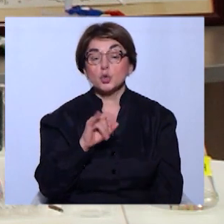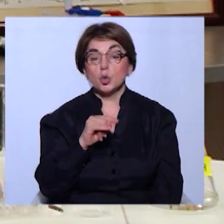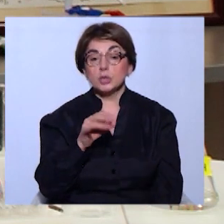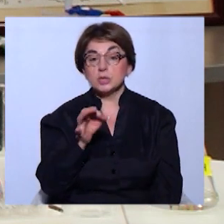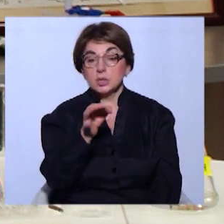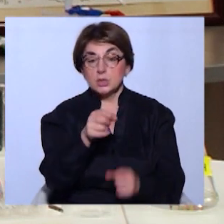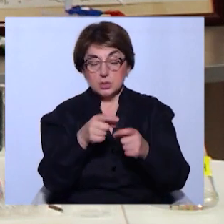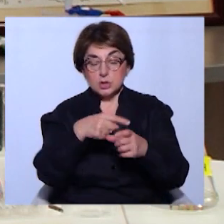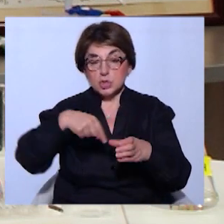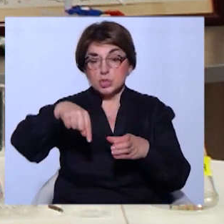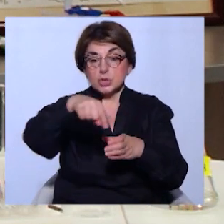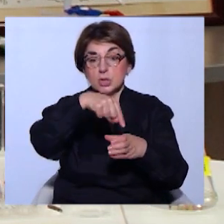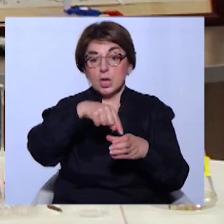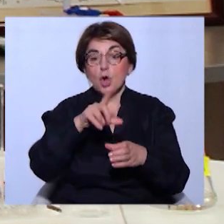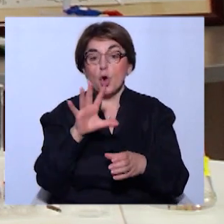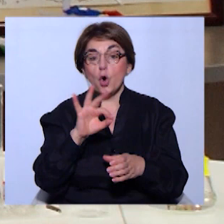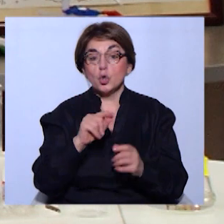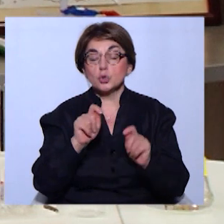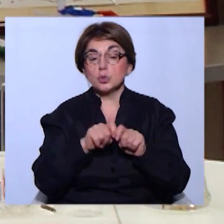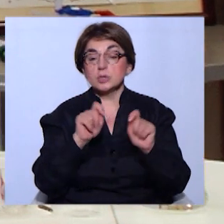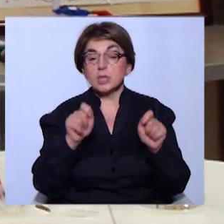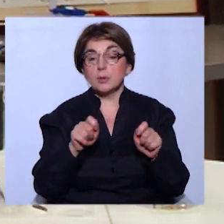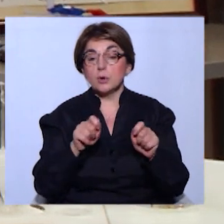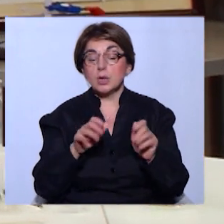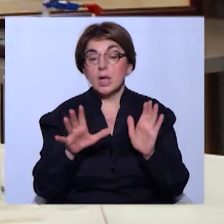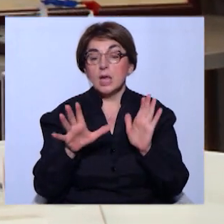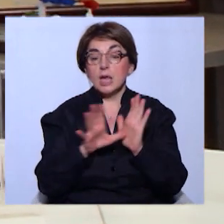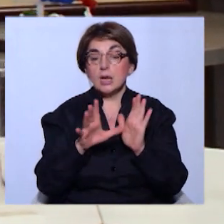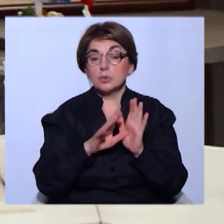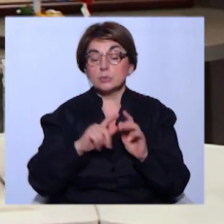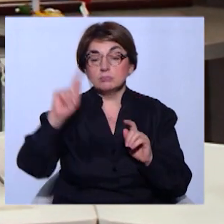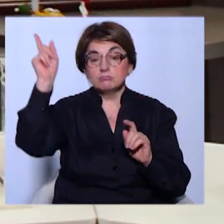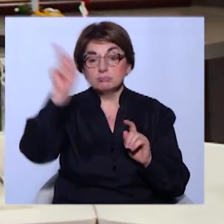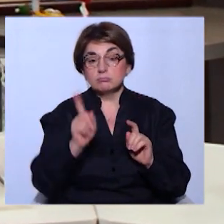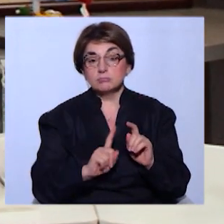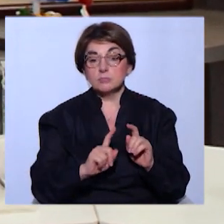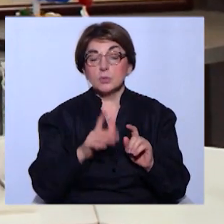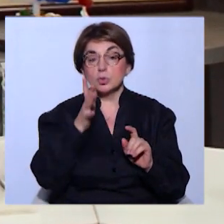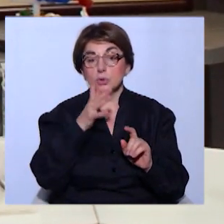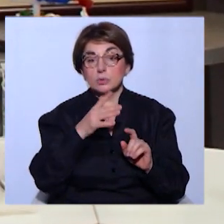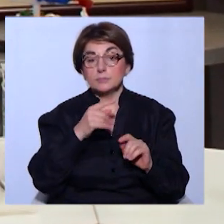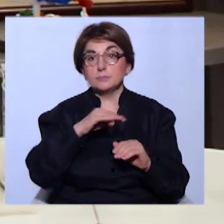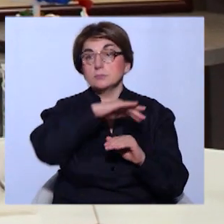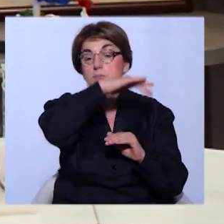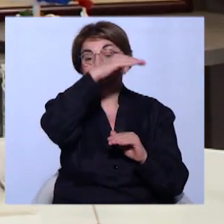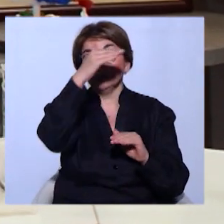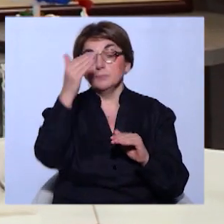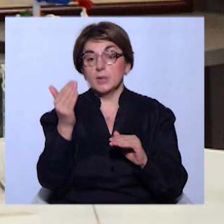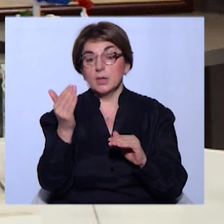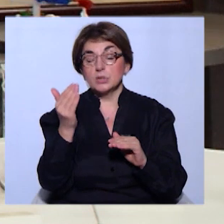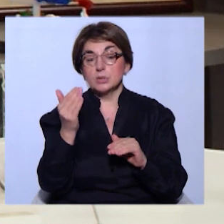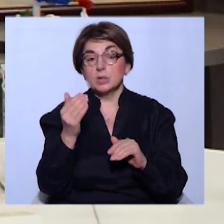იცავს ულტრაიისფერი გამოსხივებისგან, რომელიც საკმაოდ საზიანოა ადამიანის ჯანმრთელობისთვის. ამდენად შეგვიძლია თამამად ვთქვათ, რომ ოზონის